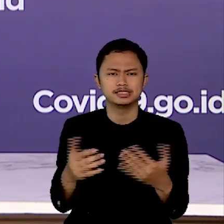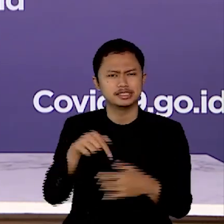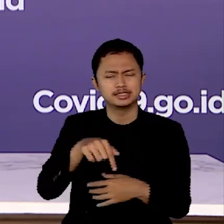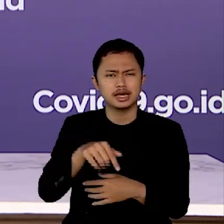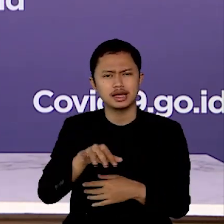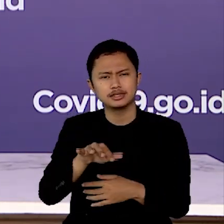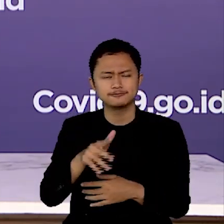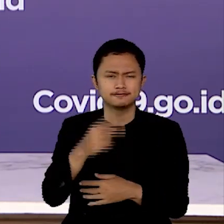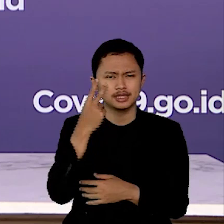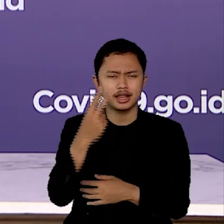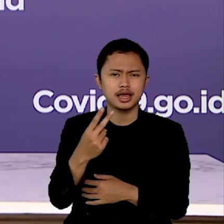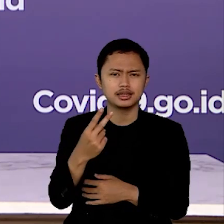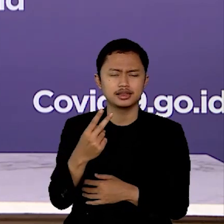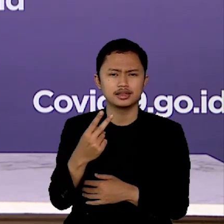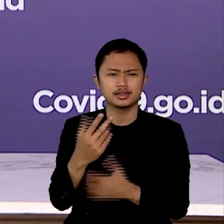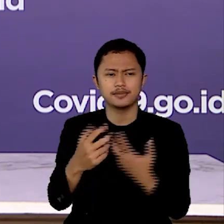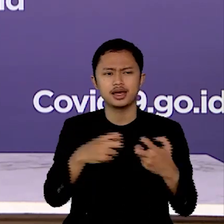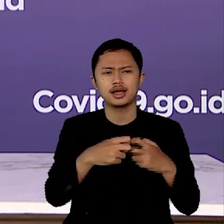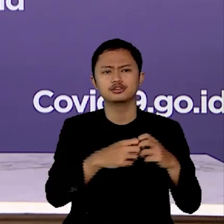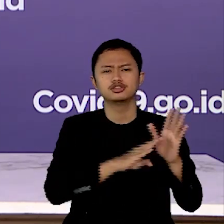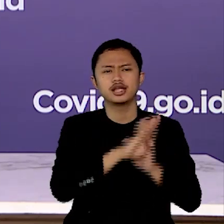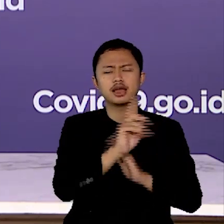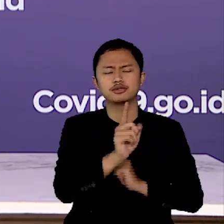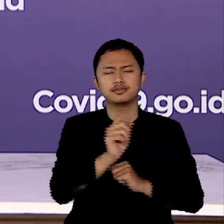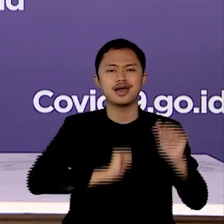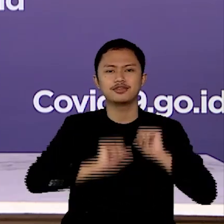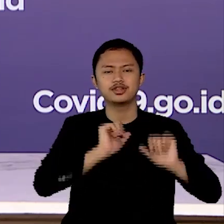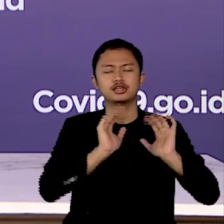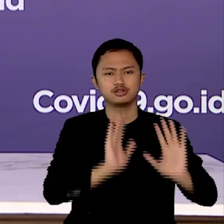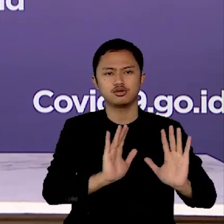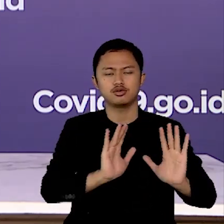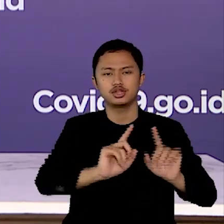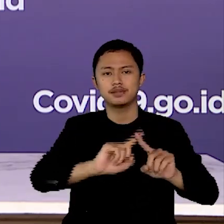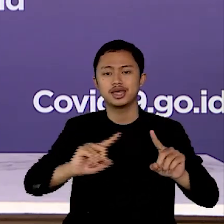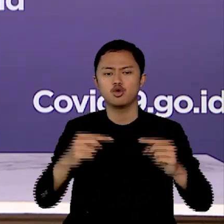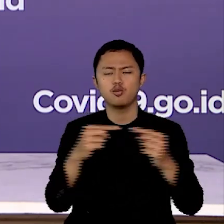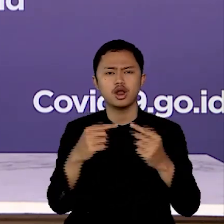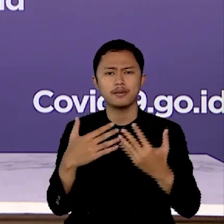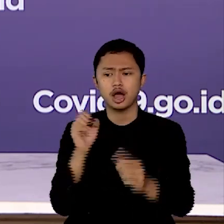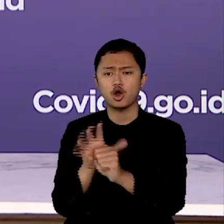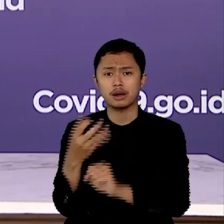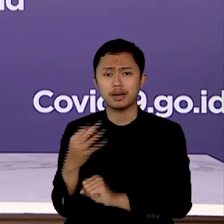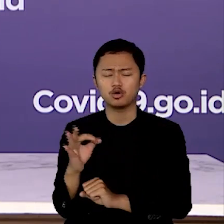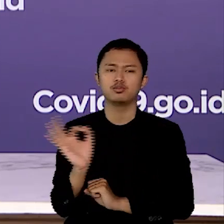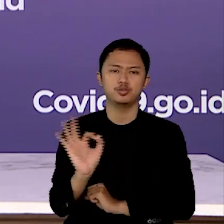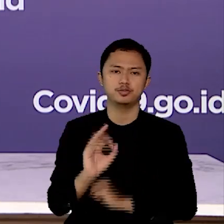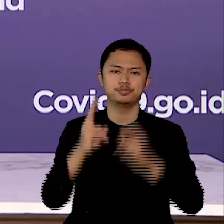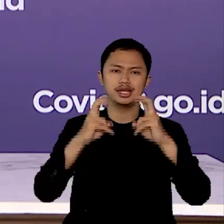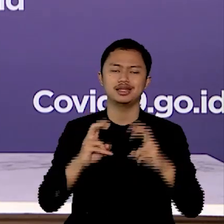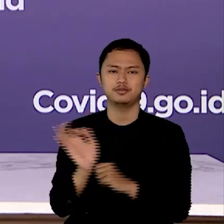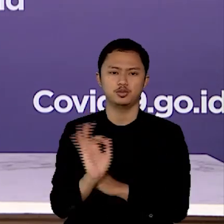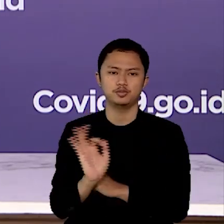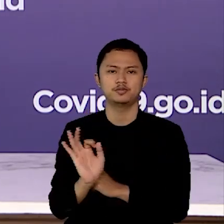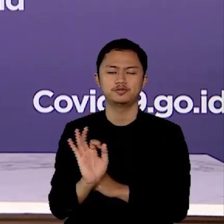terlihat sementara ini adalah dari peningkatan aktivitas lebaran dan Idul Fitri tentunya kami akan